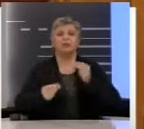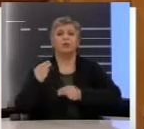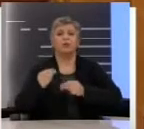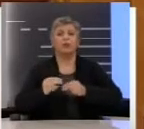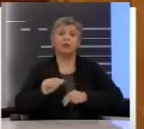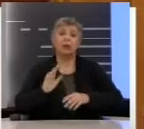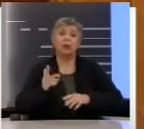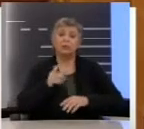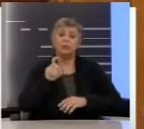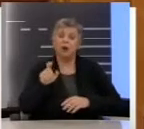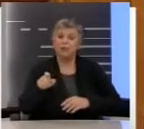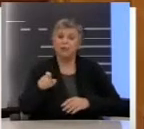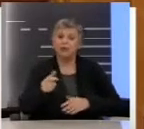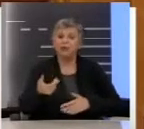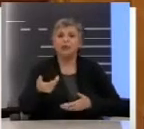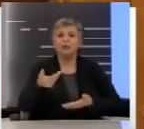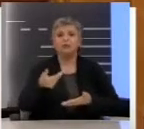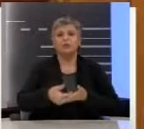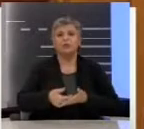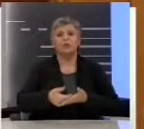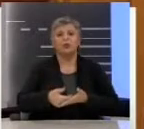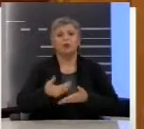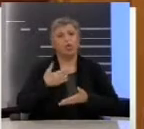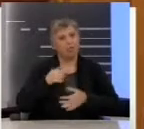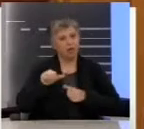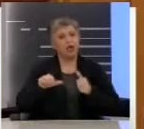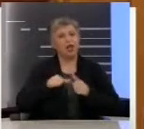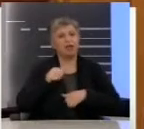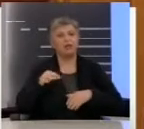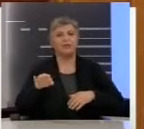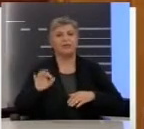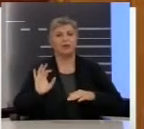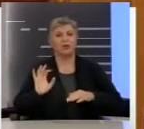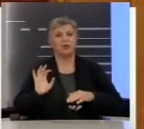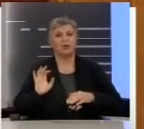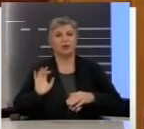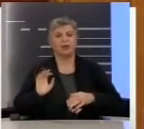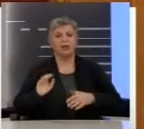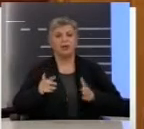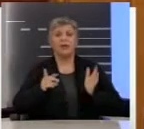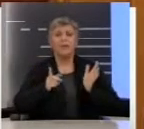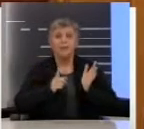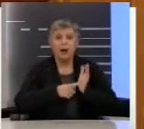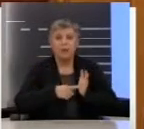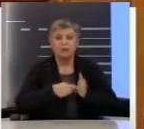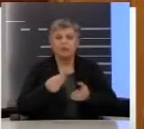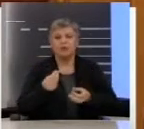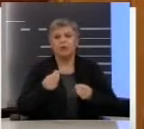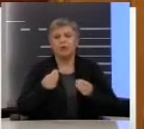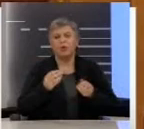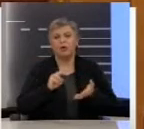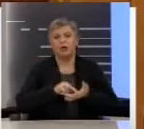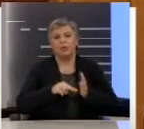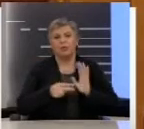αίτημα της αλλαγής ύλου και πράγματι πρέπει να είμαστε πάρα πολύ προσεκτικοί σε αυτό.